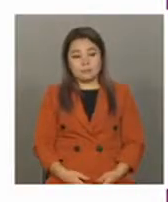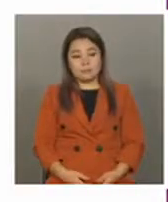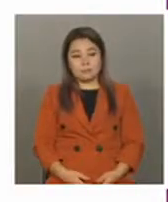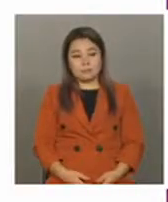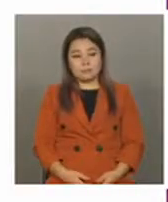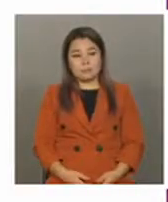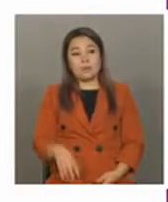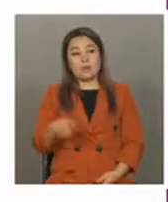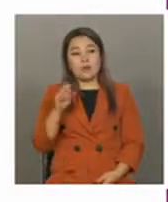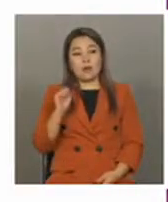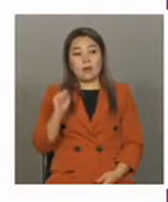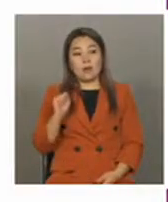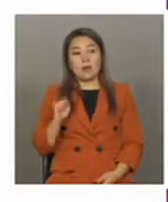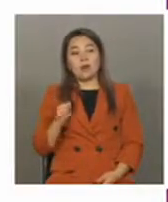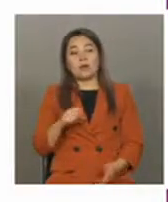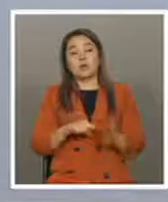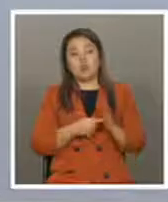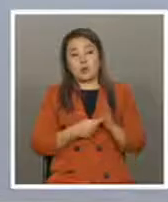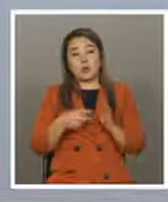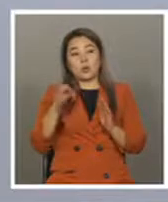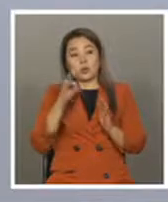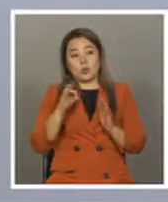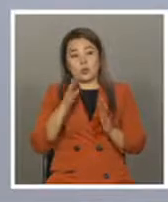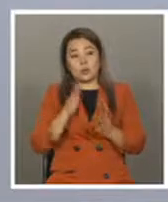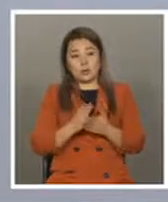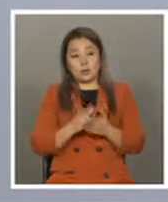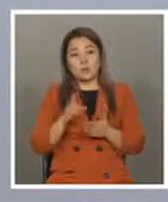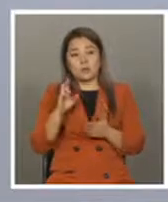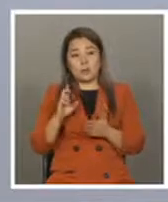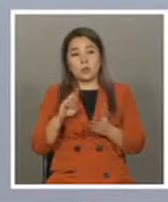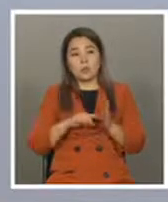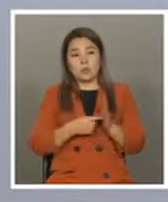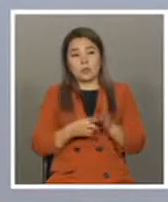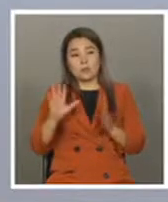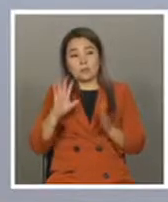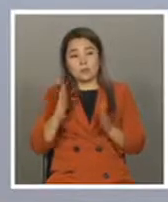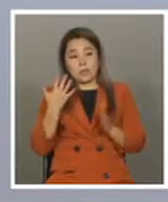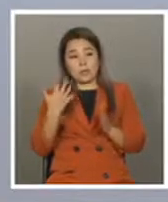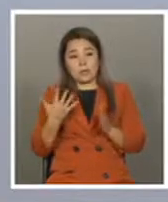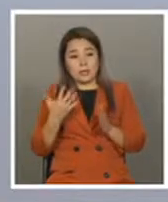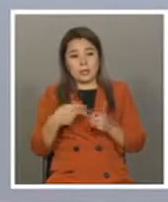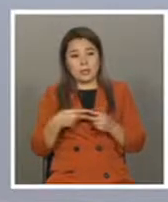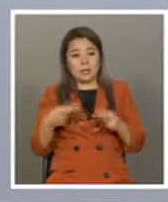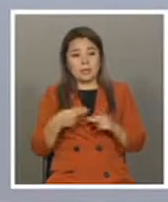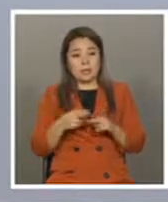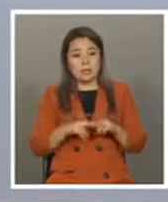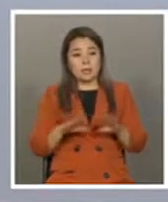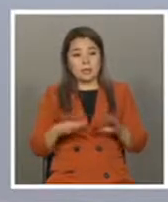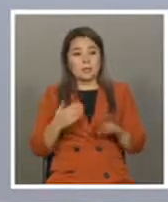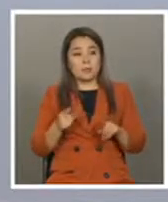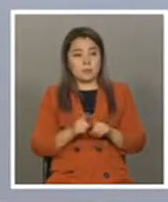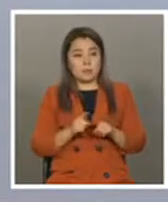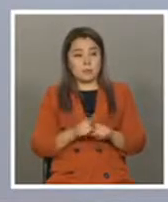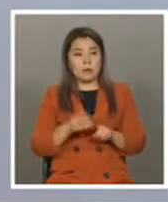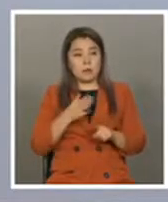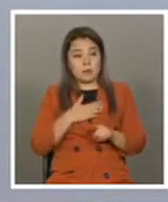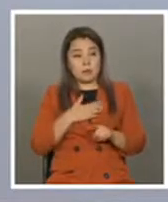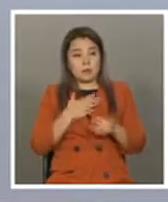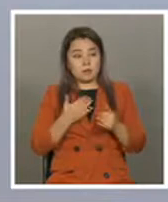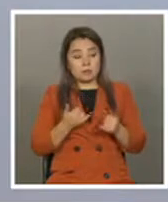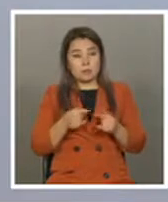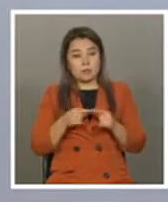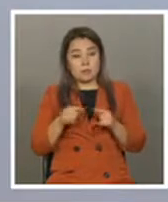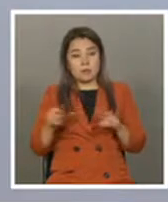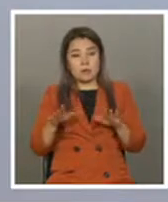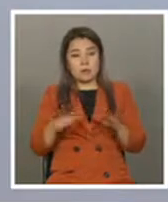А нүктесінің координаты 0-ге тең. Б нүктесінің координаты 5-ке тең. Енді бұл жерде осы нүктелердің арақашықтығын табу үшін